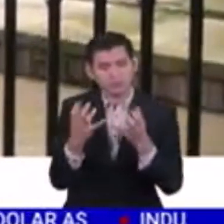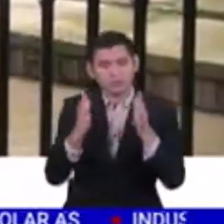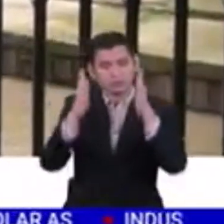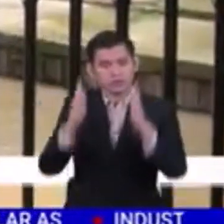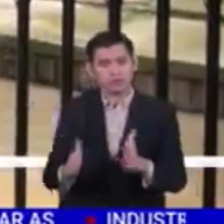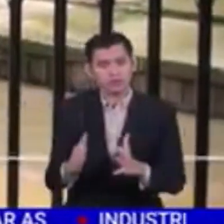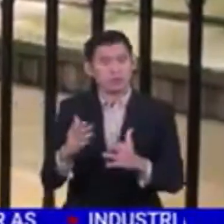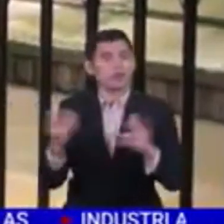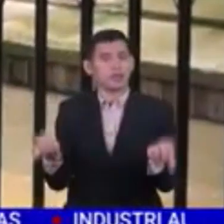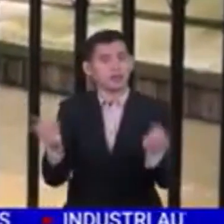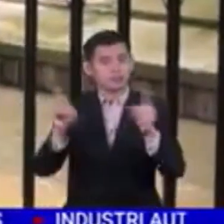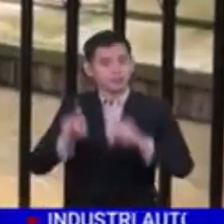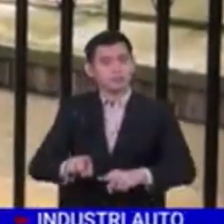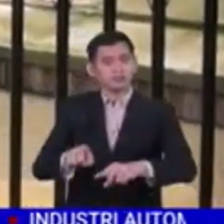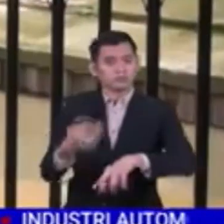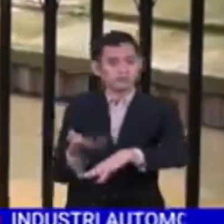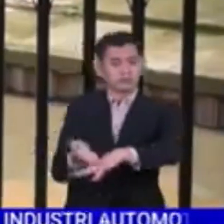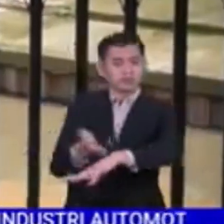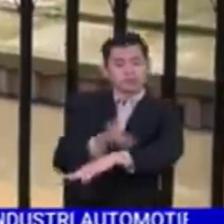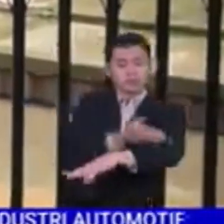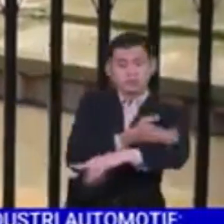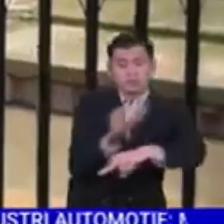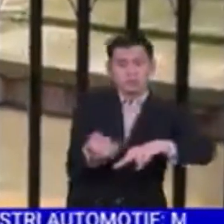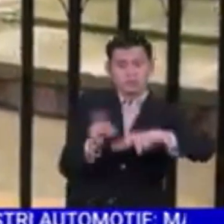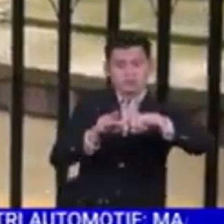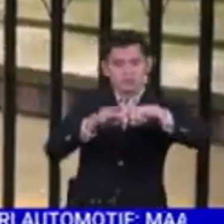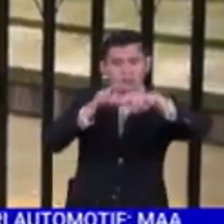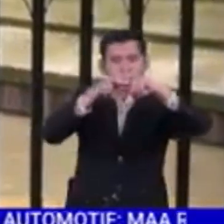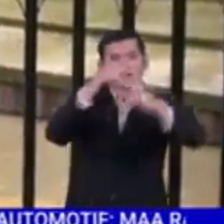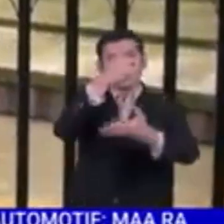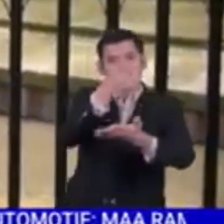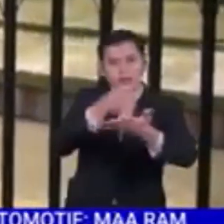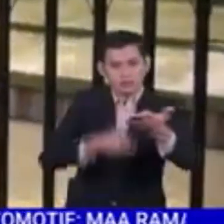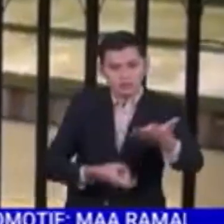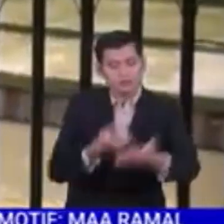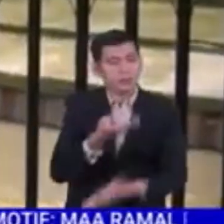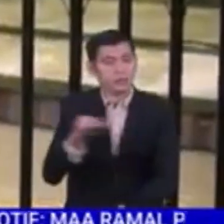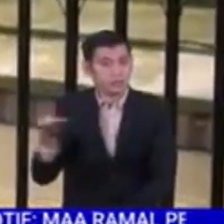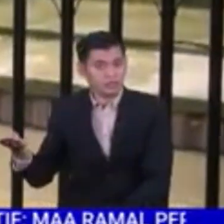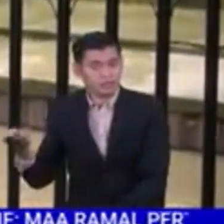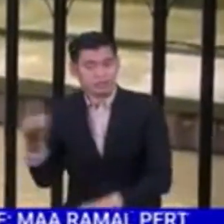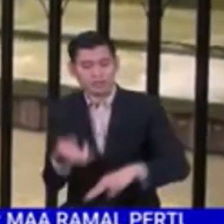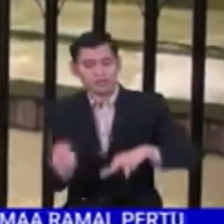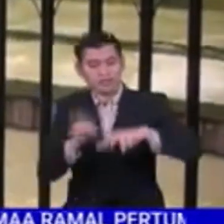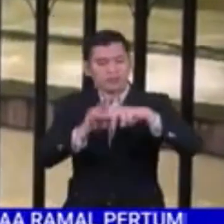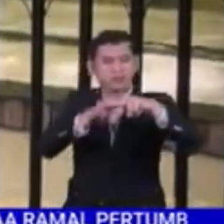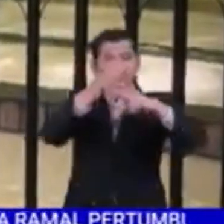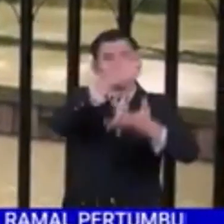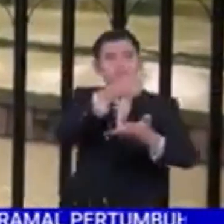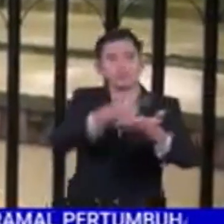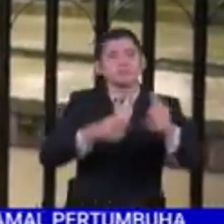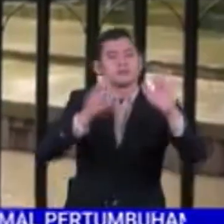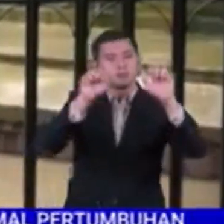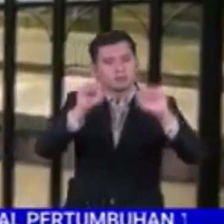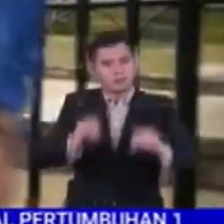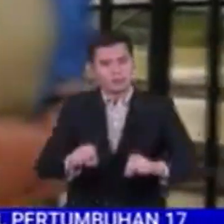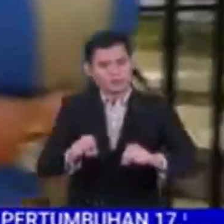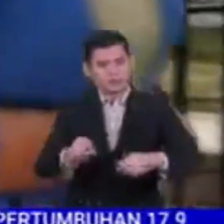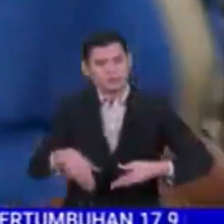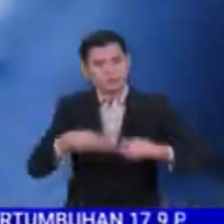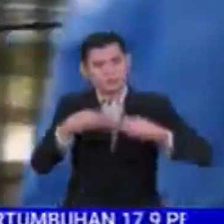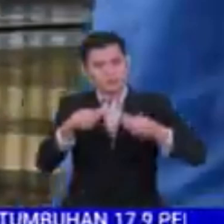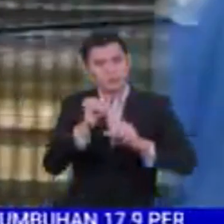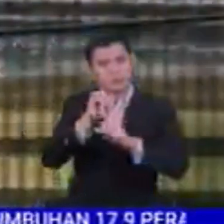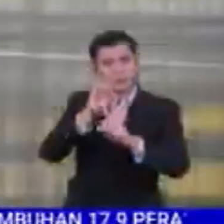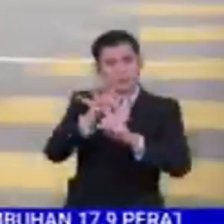proses peningkatan inflasi tahun ini. Bahkan peningkatan harga komoditi juga telah mempercepatkan pertumbuhan inflasi.